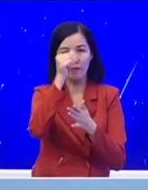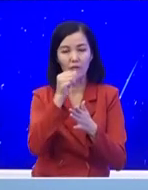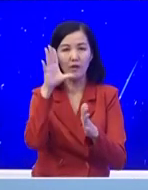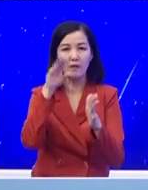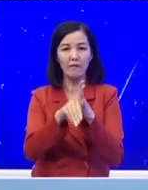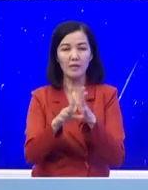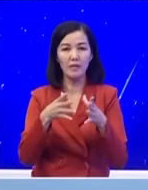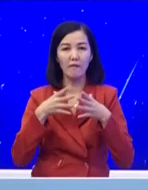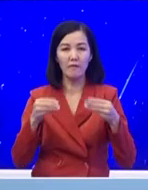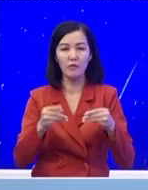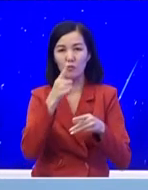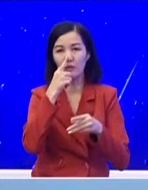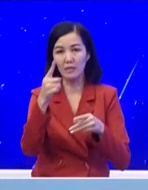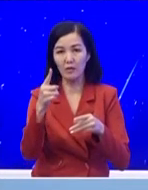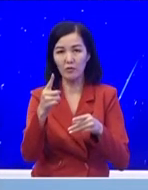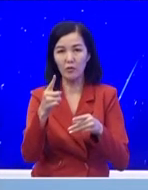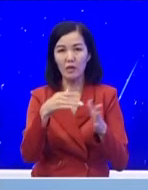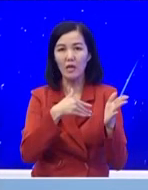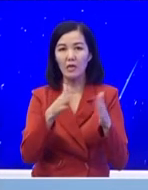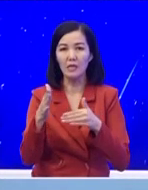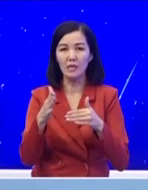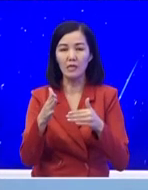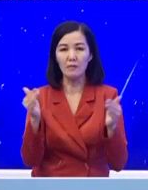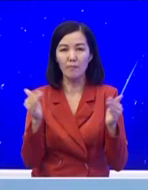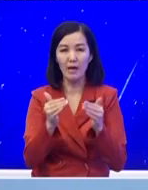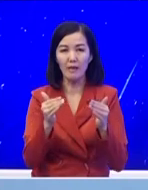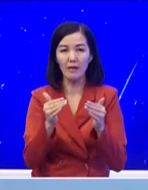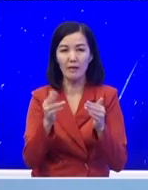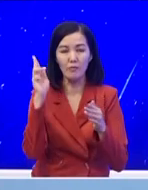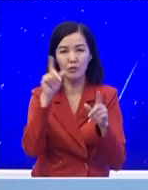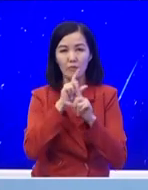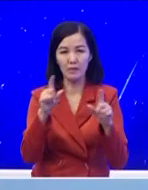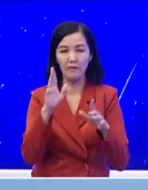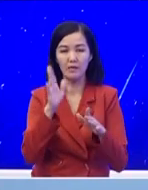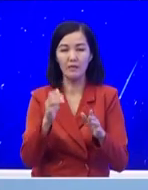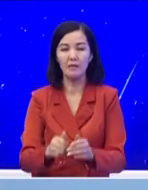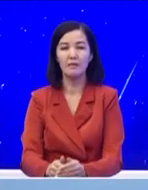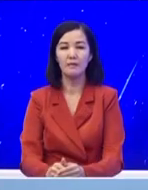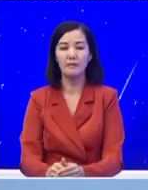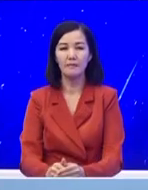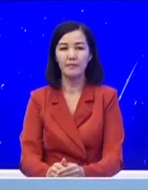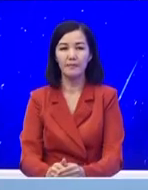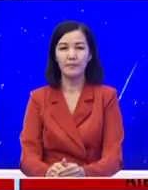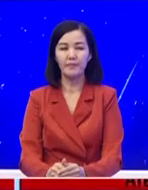вести, как и весной, дистанционно. Исключение составят лишь малокомплектные учебные заведения.